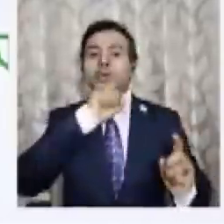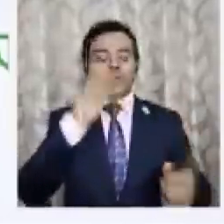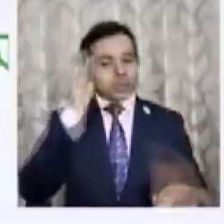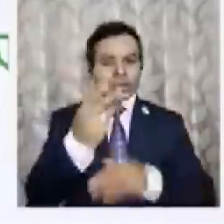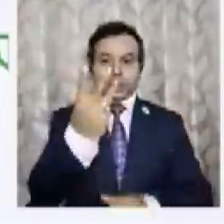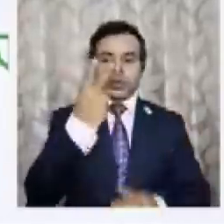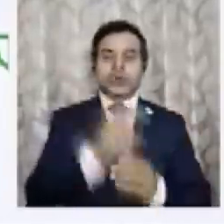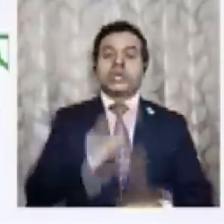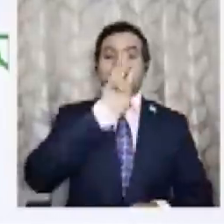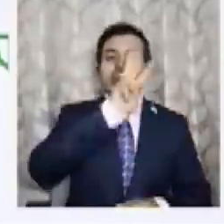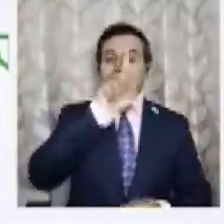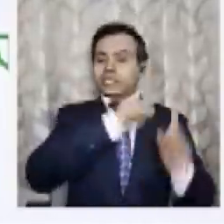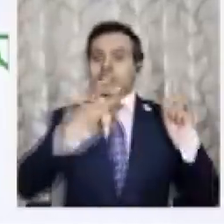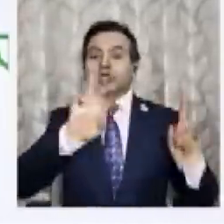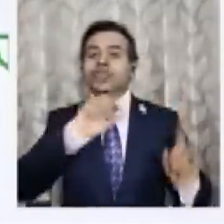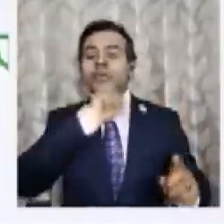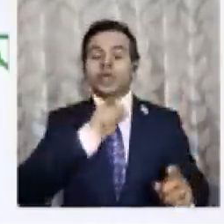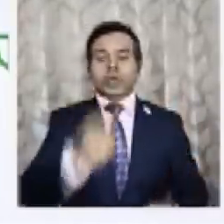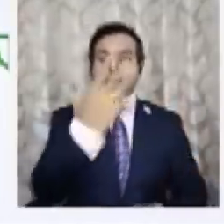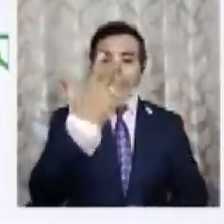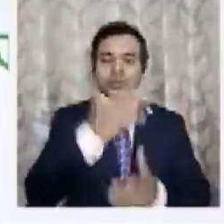11 থেকে 20 বছর 2 জন, 21 থেকে 30 বছর 2 জন,